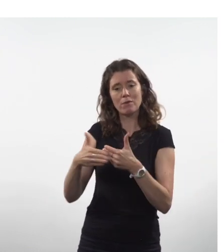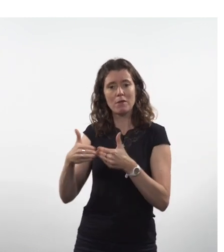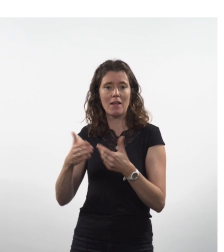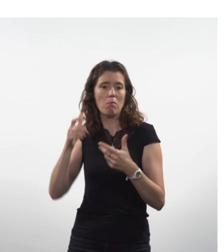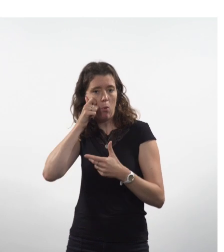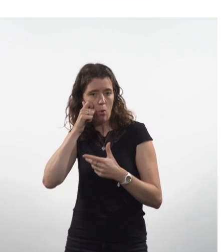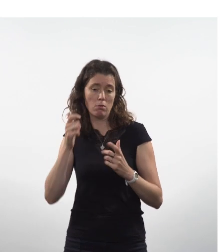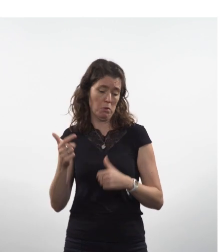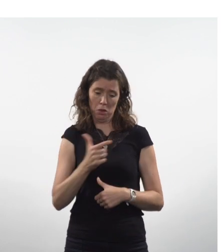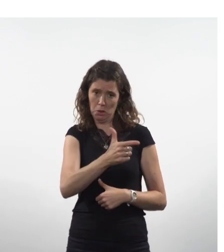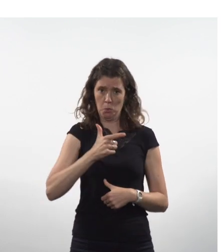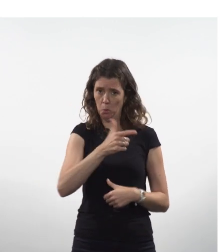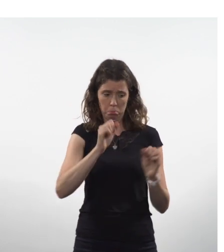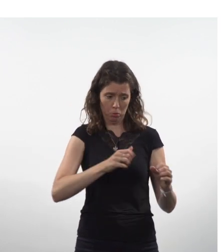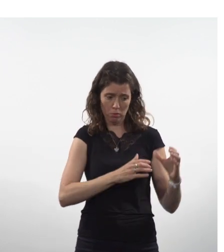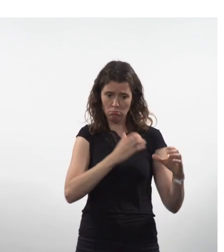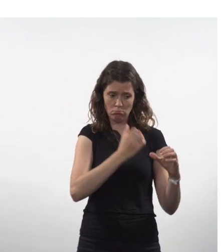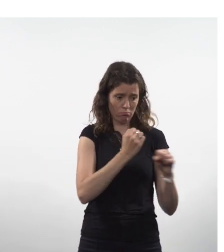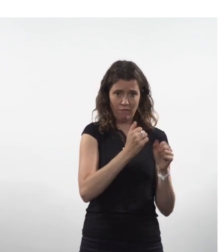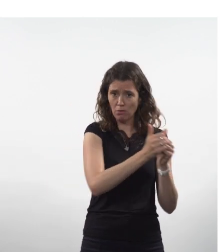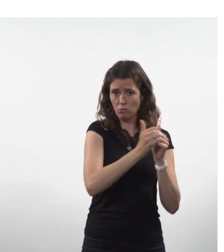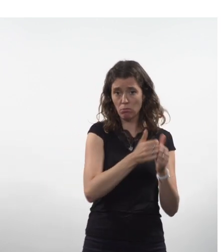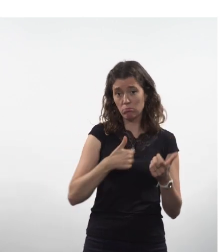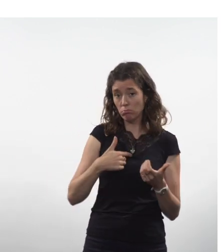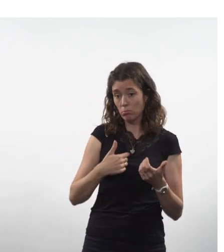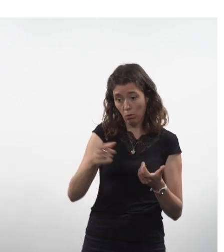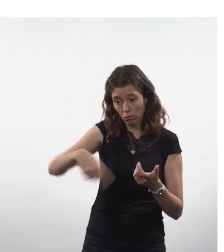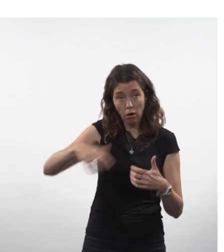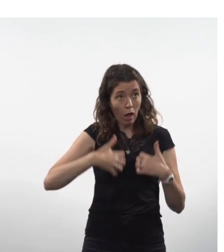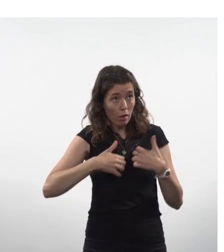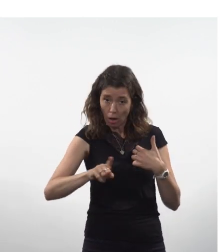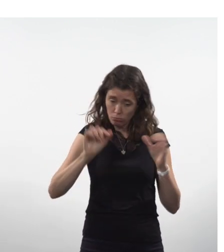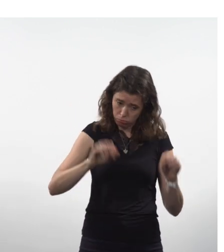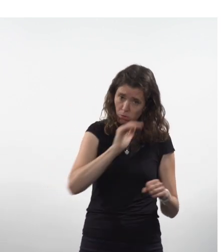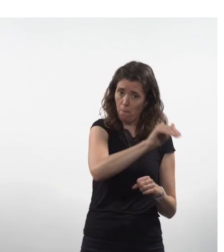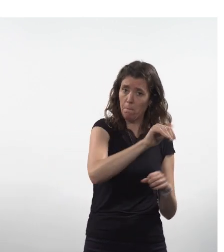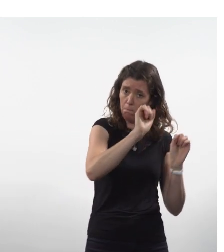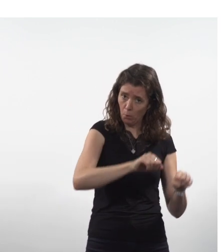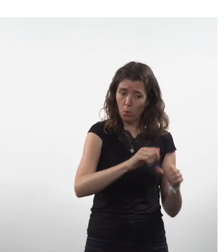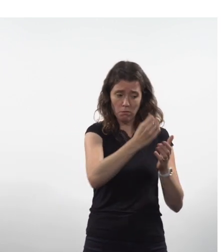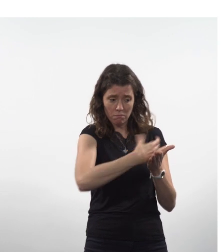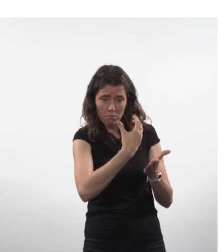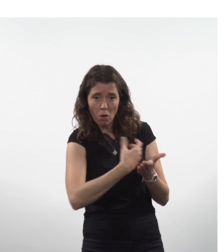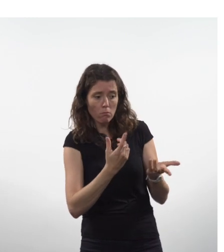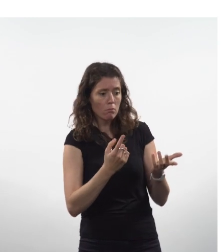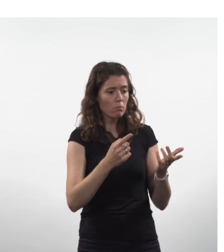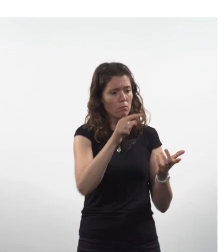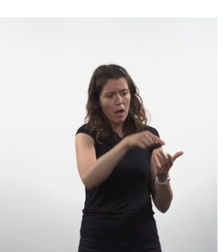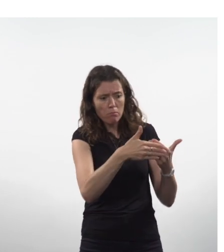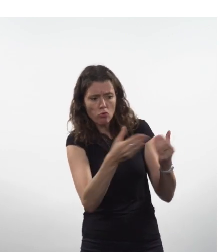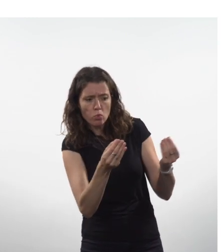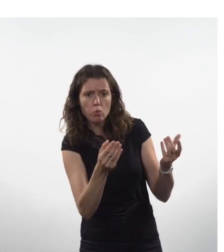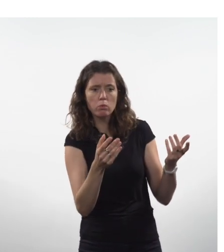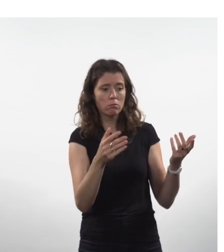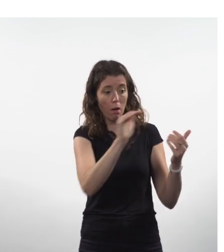collaboration. On utilise ça vraiment très, très couramment dans les unités, donc ne pas hésiter à se rapprocher, se renseigner, savoir quelle est l'unité la plus proche et